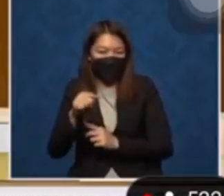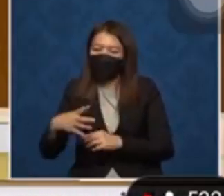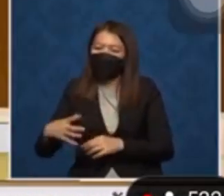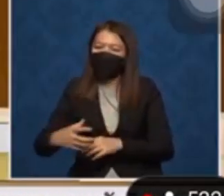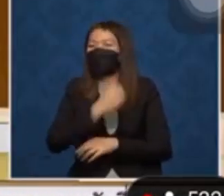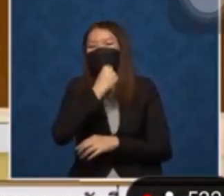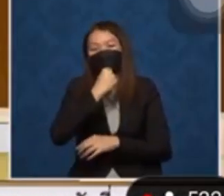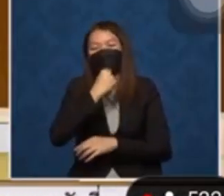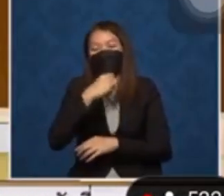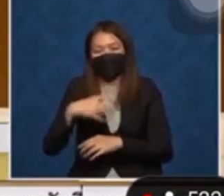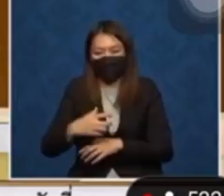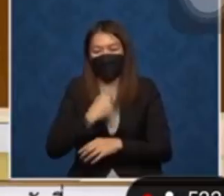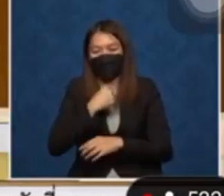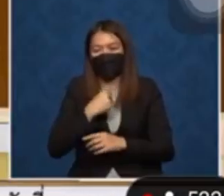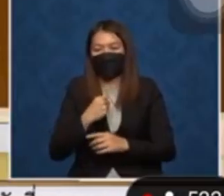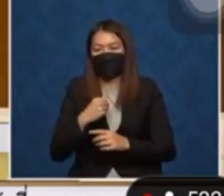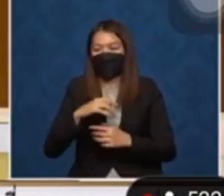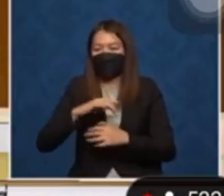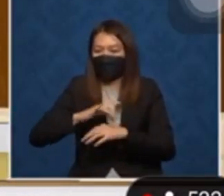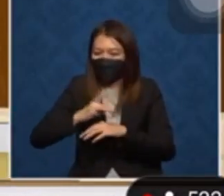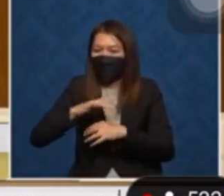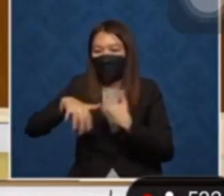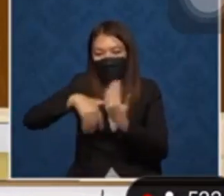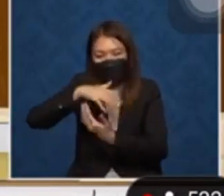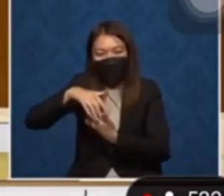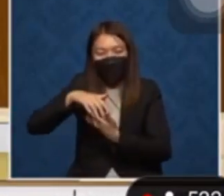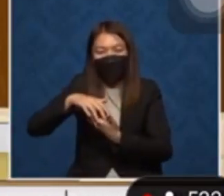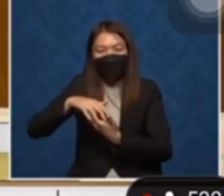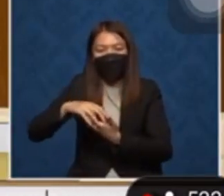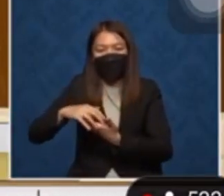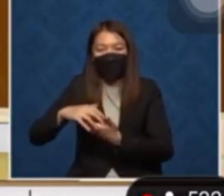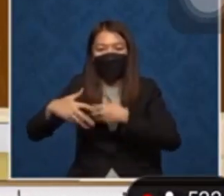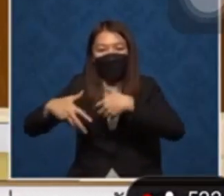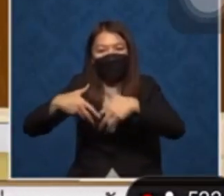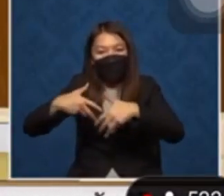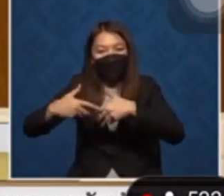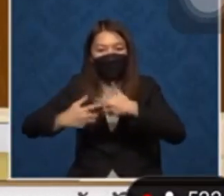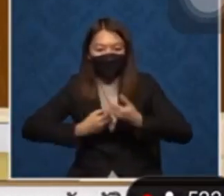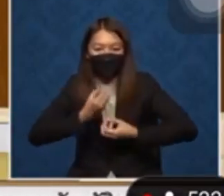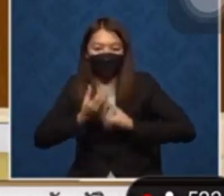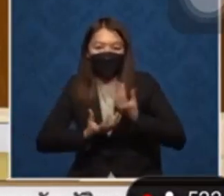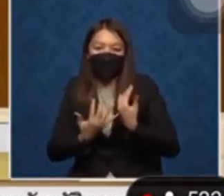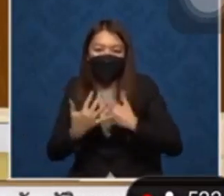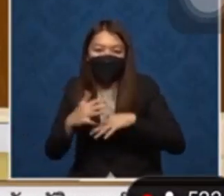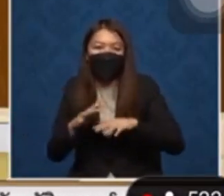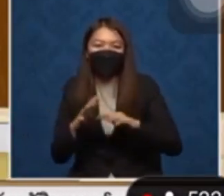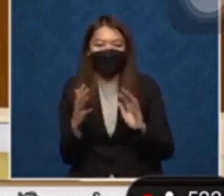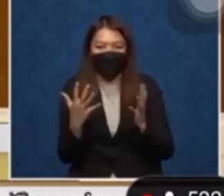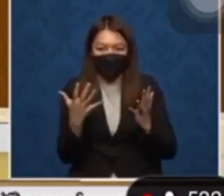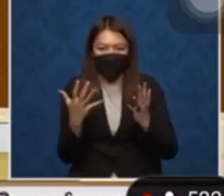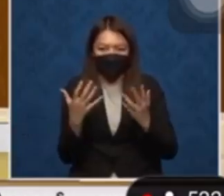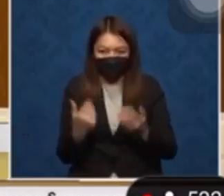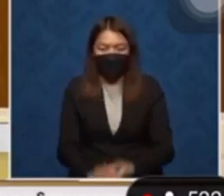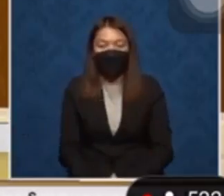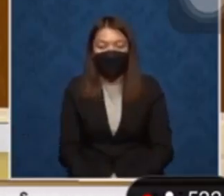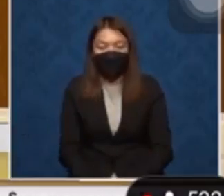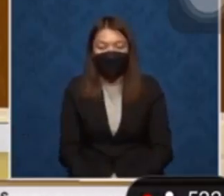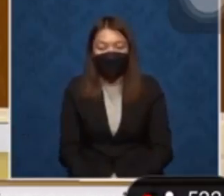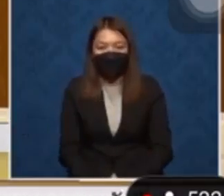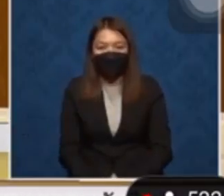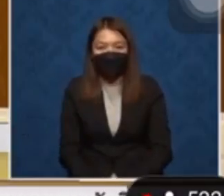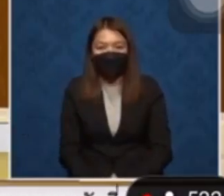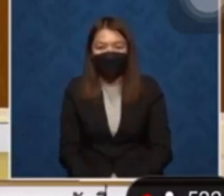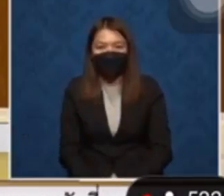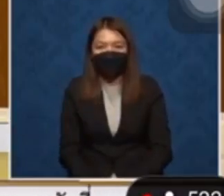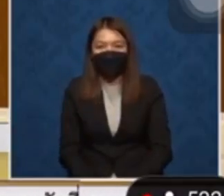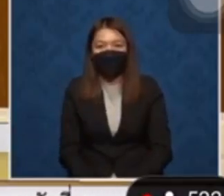าจในการจัดการทรัพยากรธรรมชาติโดยไม่มีส่วนร่วมของประชาชนหลังจากที่มีการกำหน